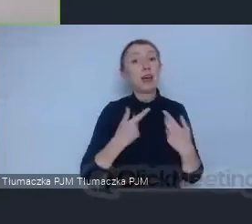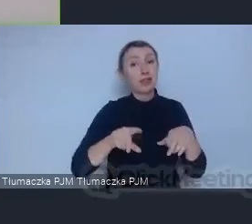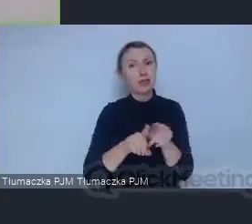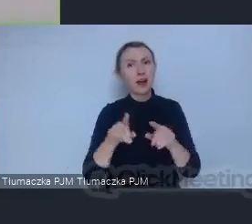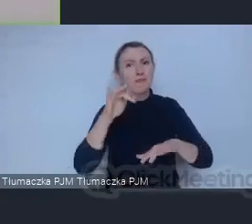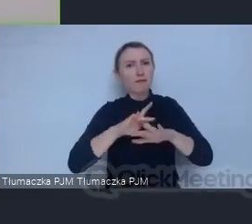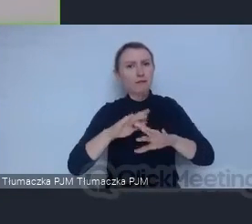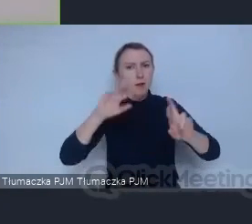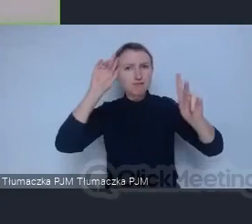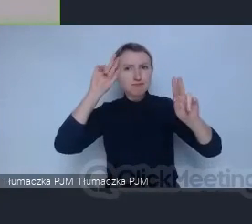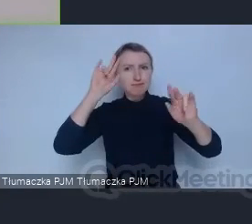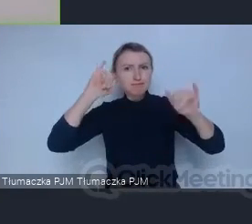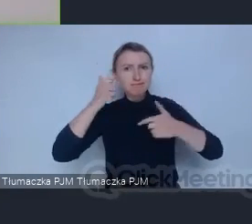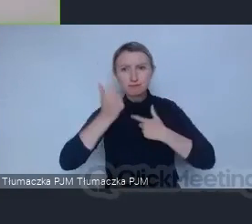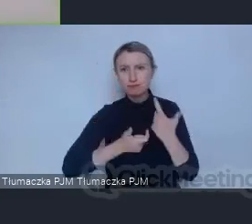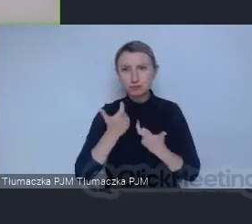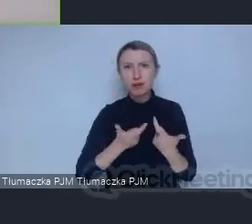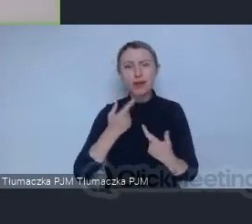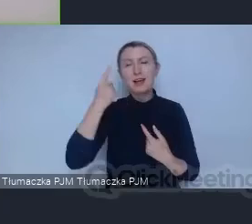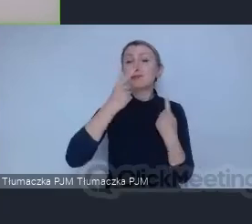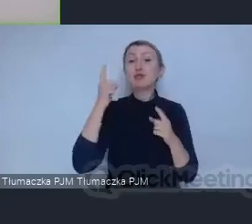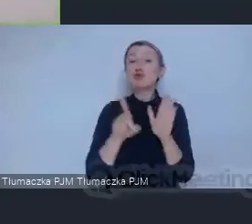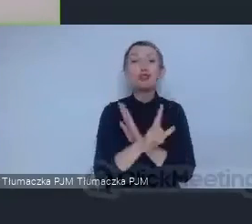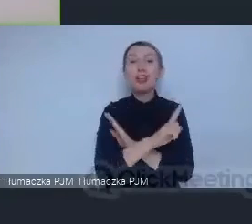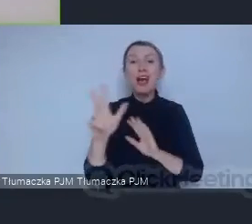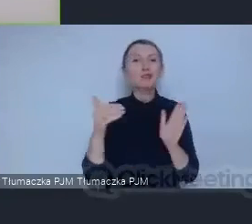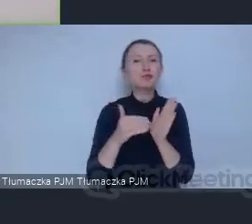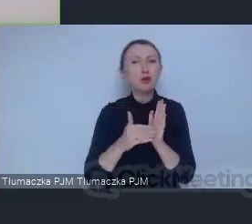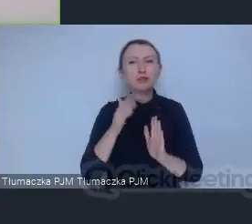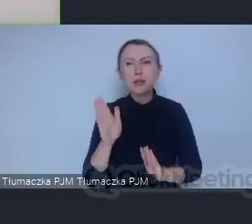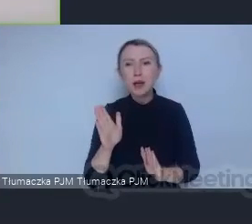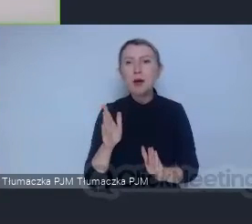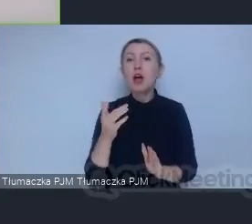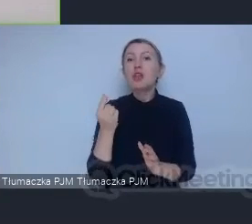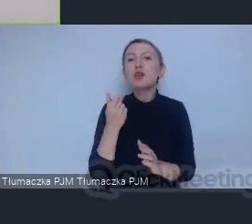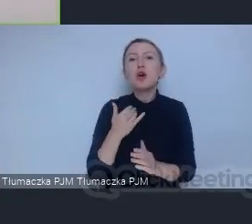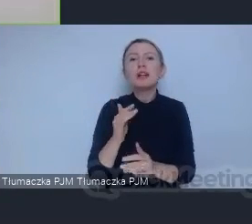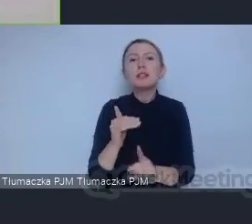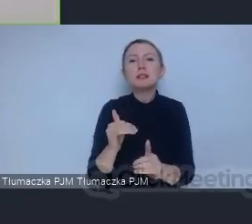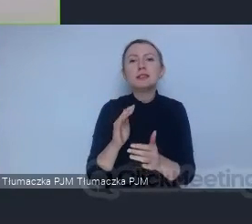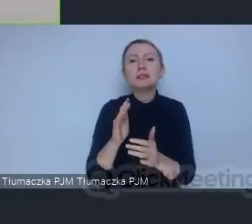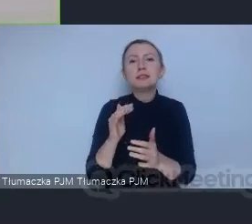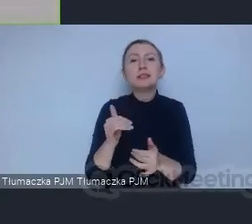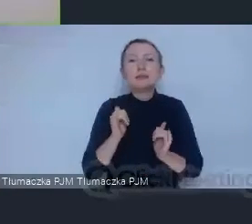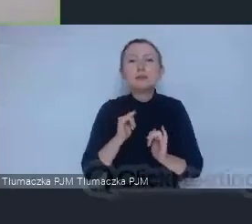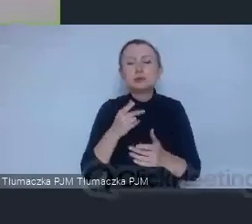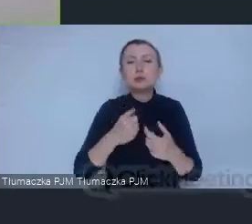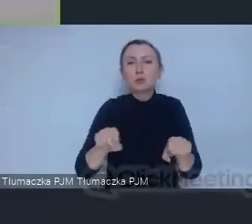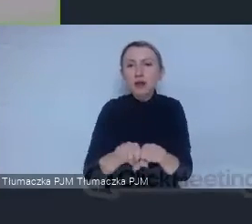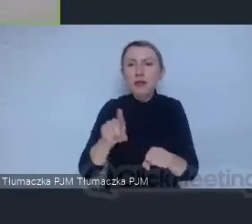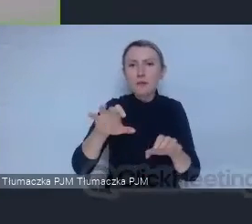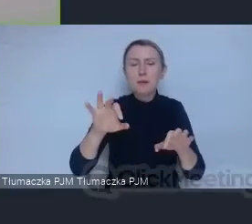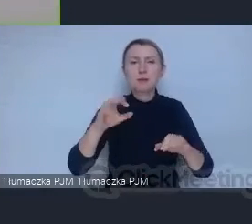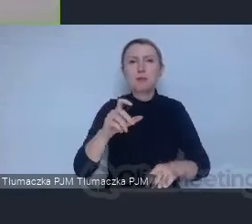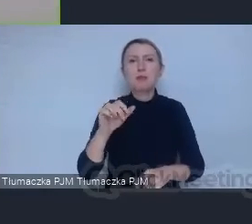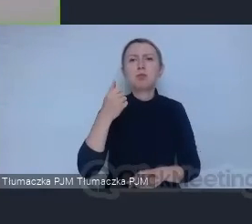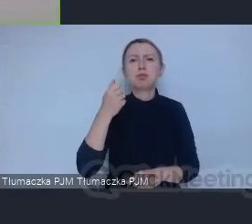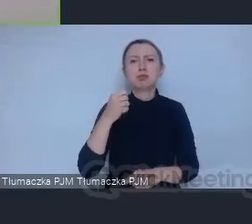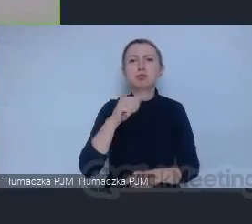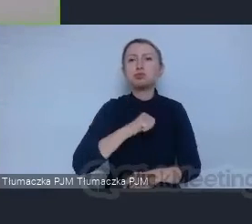to się wszystkim przyda. Trochę usprawiedliwię pana burmistrza Niska, wiem, że jak powiem, inne obowiązki go